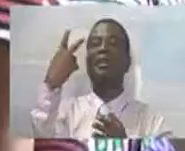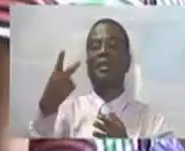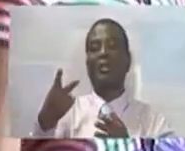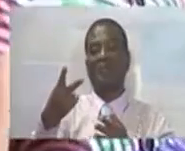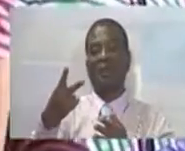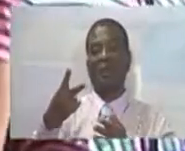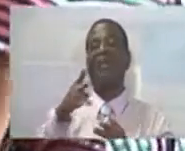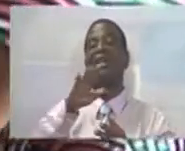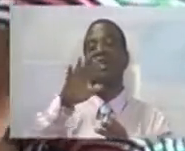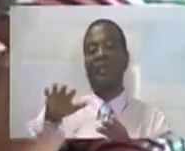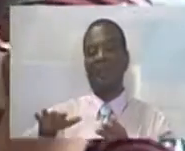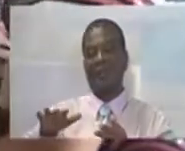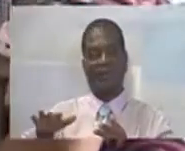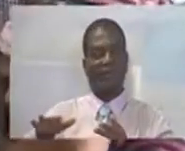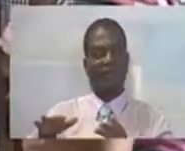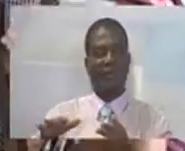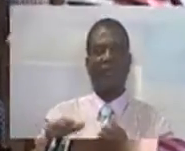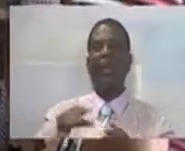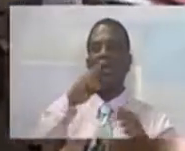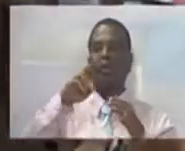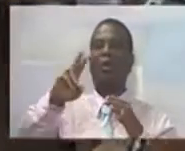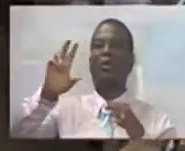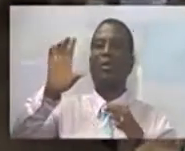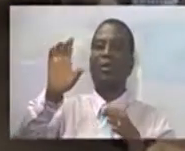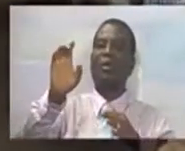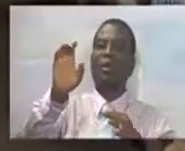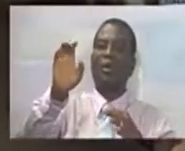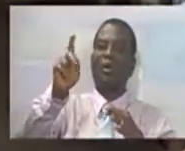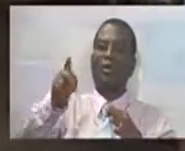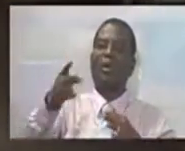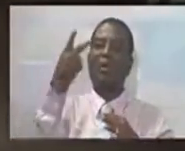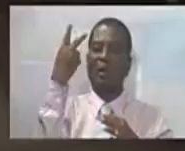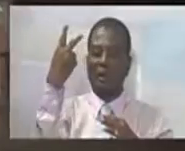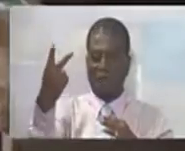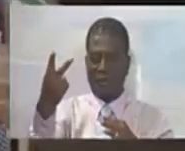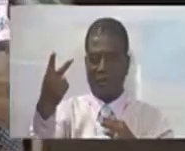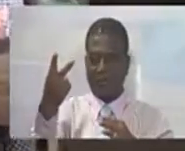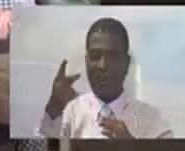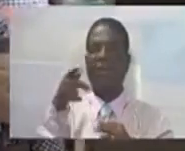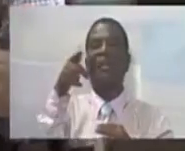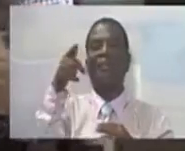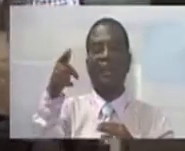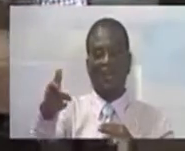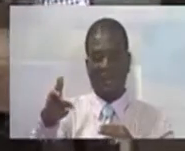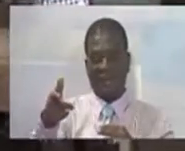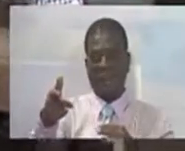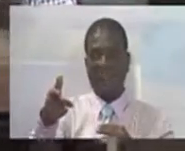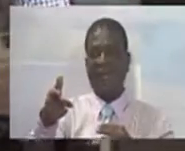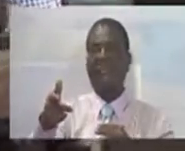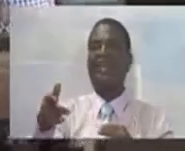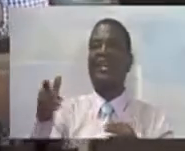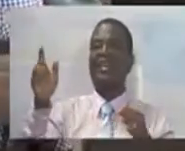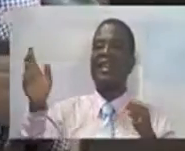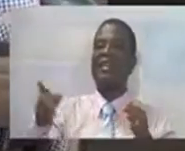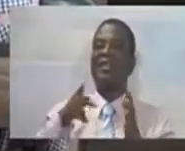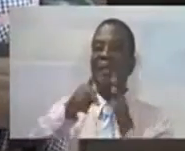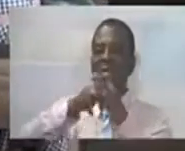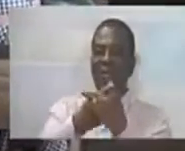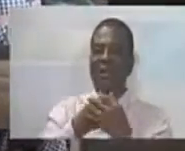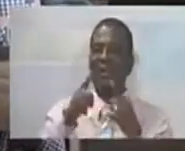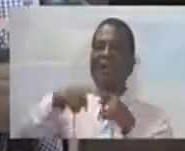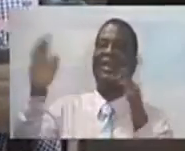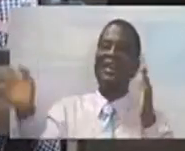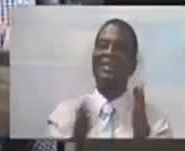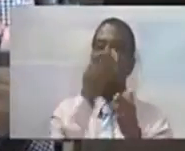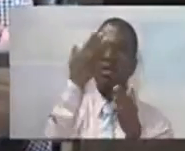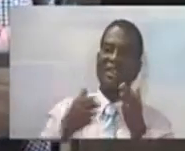classe de CP2, cours préparatoire deuxième année au groupe scolaire banco-japonais d'Abobo. Ils ne pourront pas chanter l'abidjanaise, hymne national de